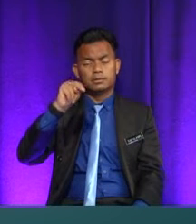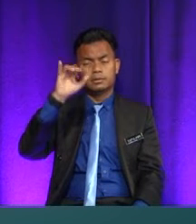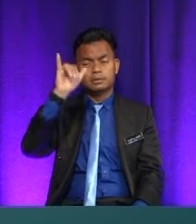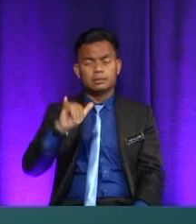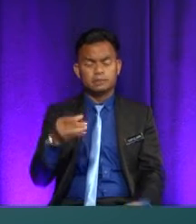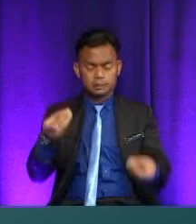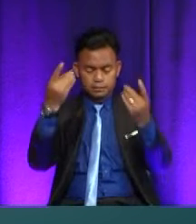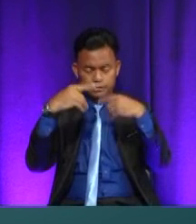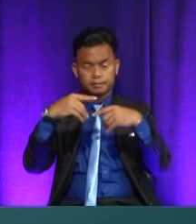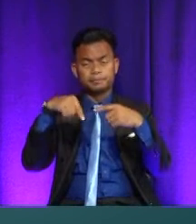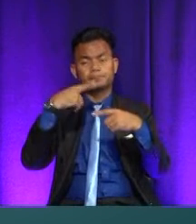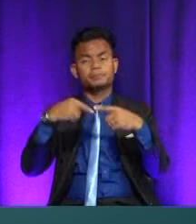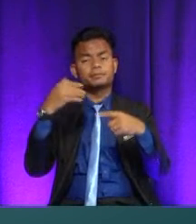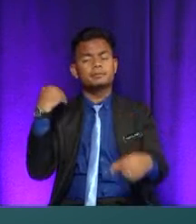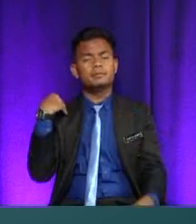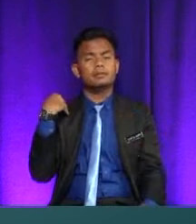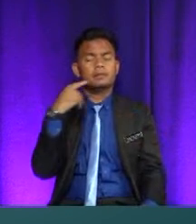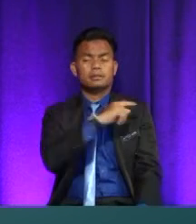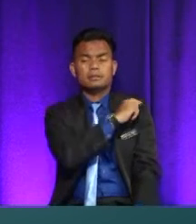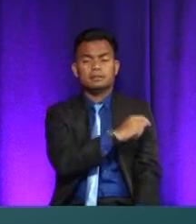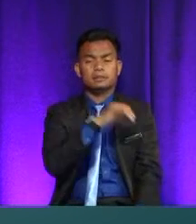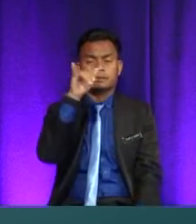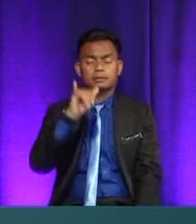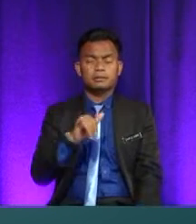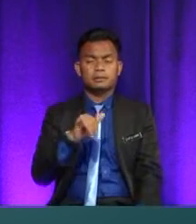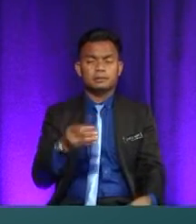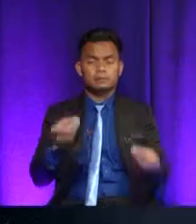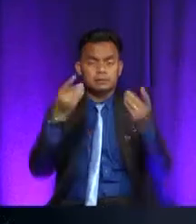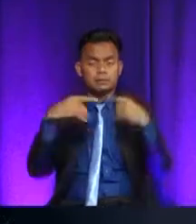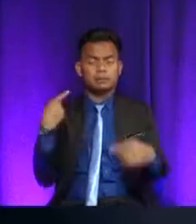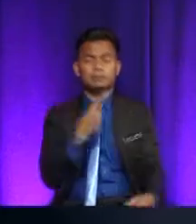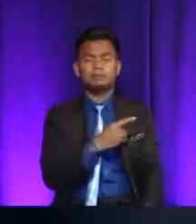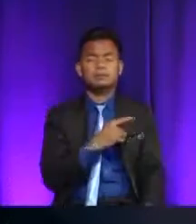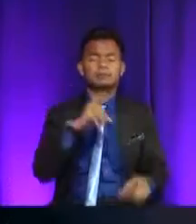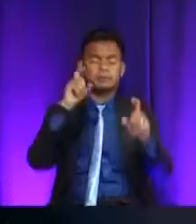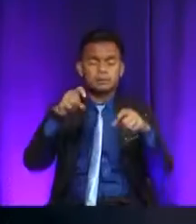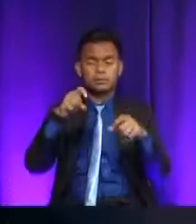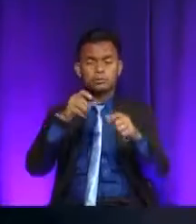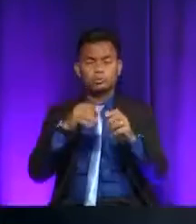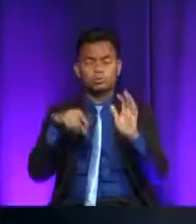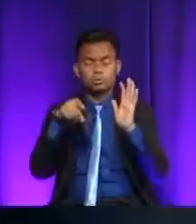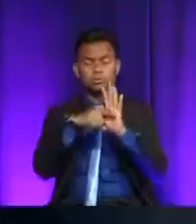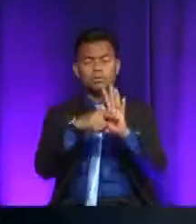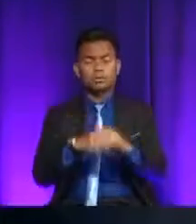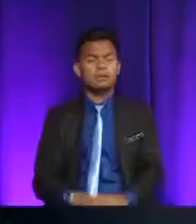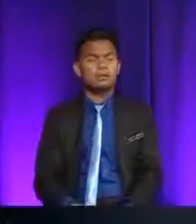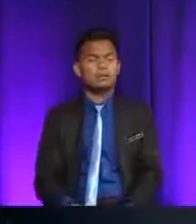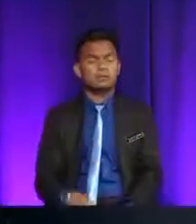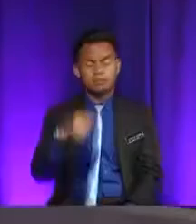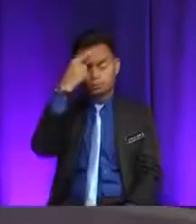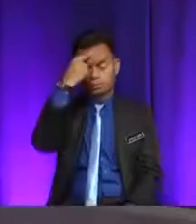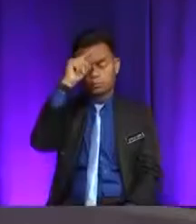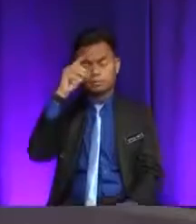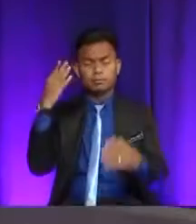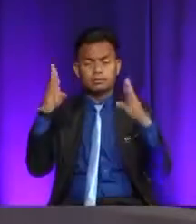bila ada tenaga yang datang kita ke tolak fungsi kerja betul untuk membebaskan elektron cari tolak dia simpel saja Ini